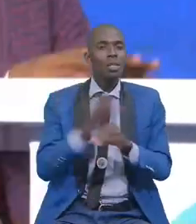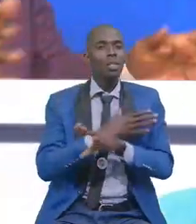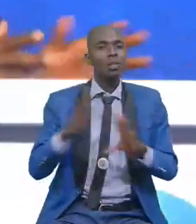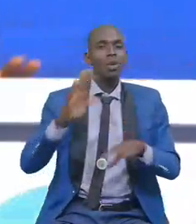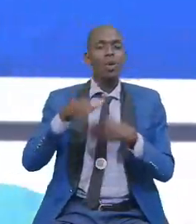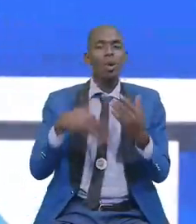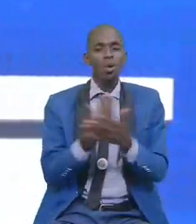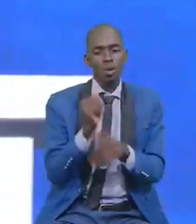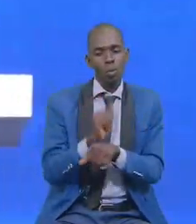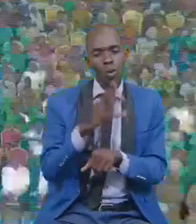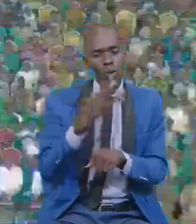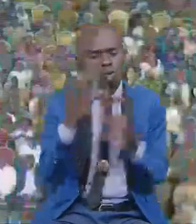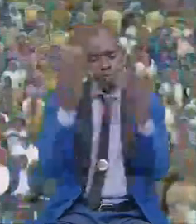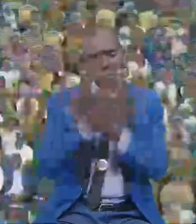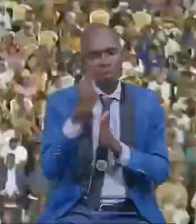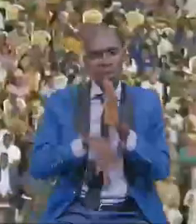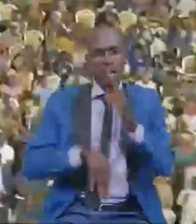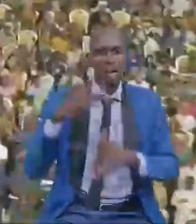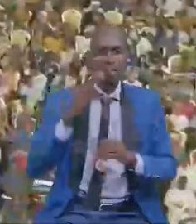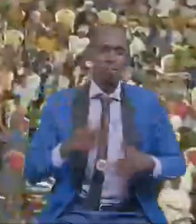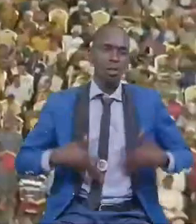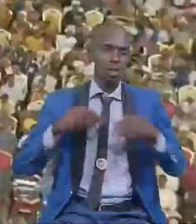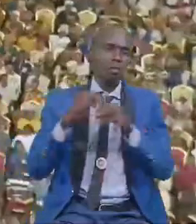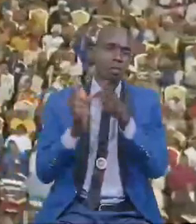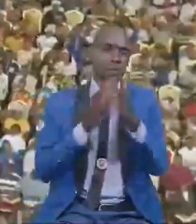les œuvres des ténèbres de ta vie.